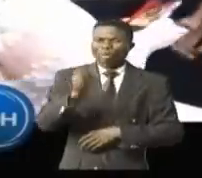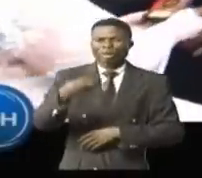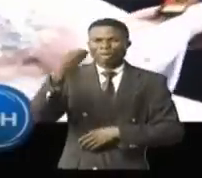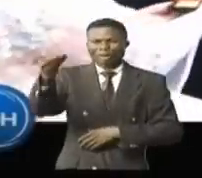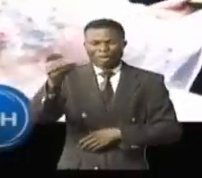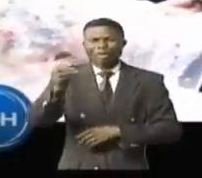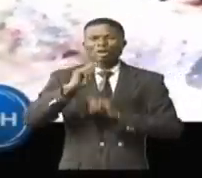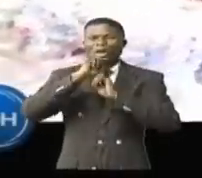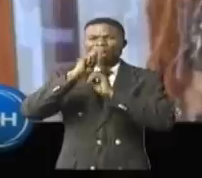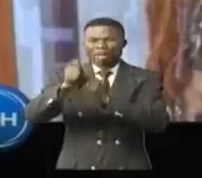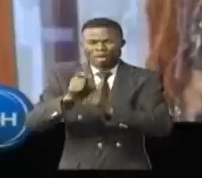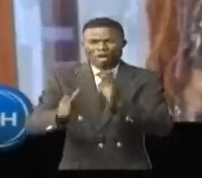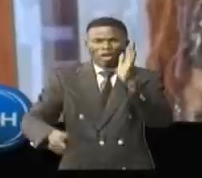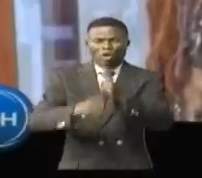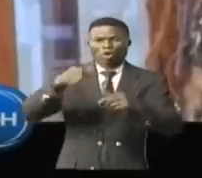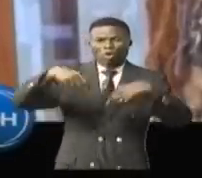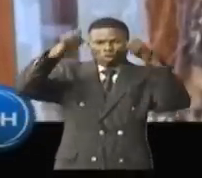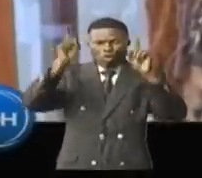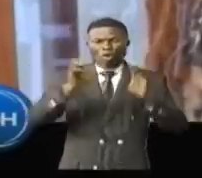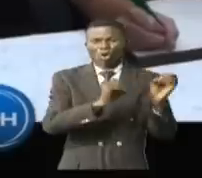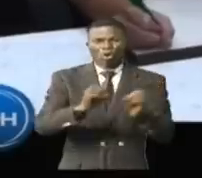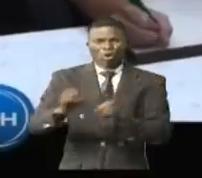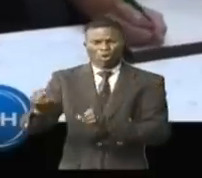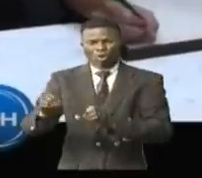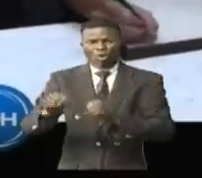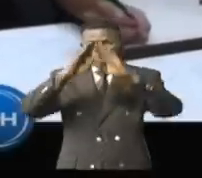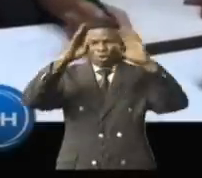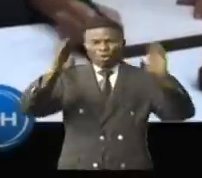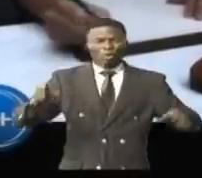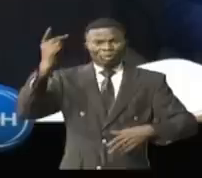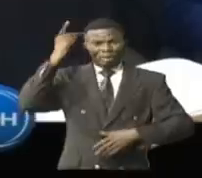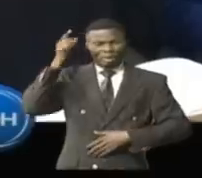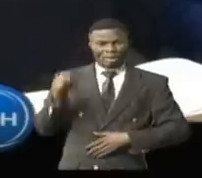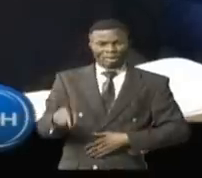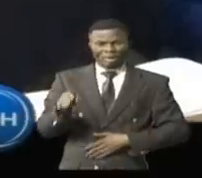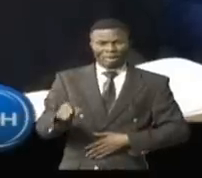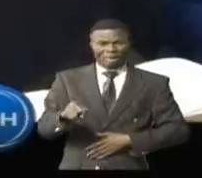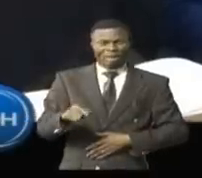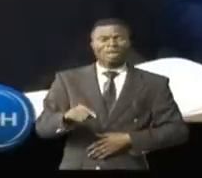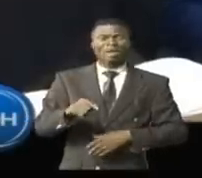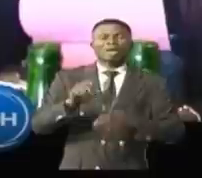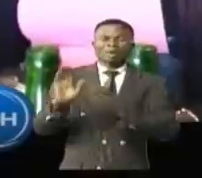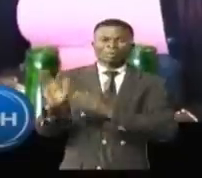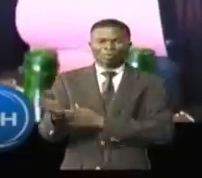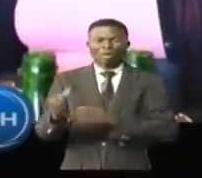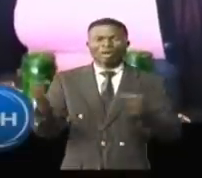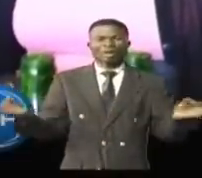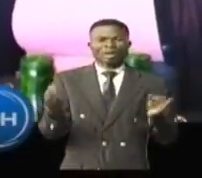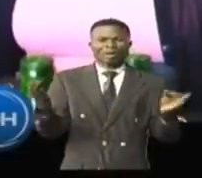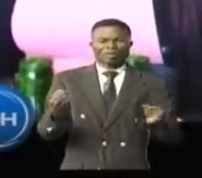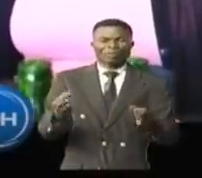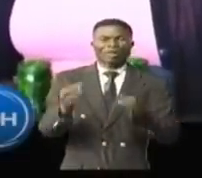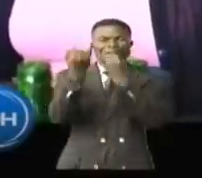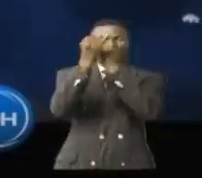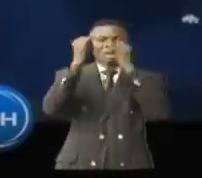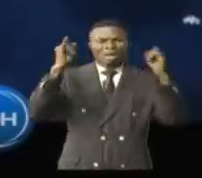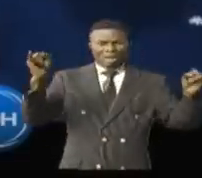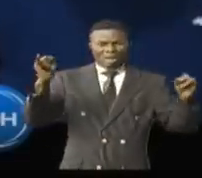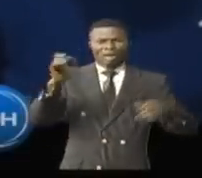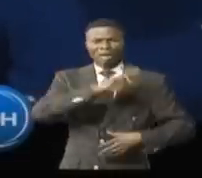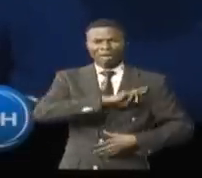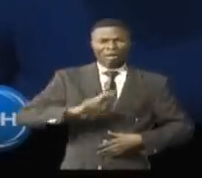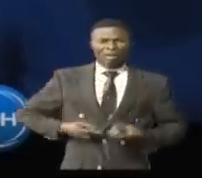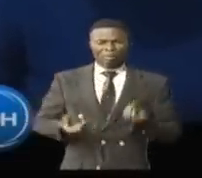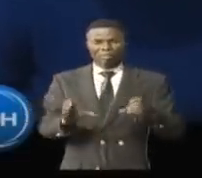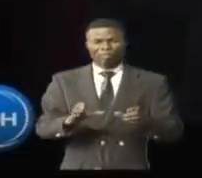ces prix de la 11e édition organisée au Musée national de Kinshasa dans la foulée des festivités de l'indépendance de la RDC.